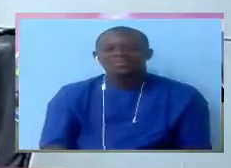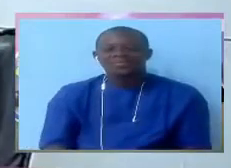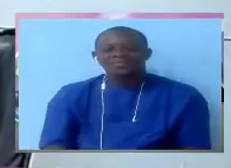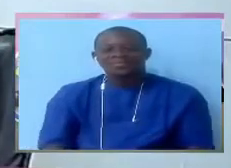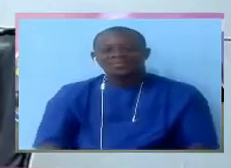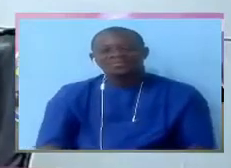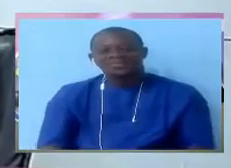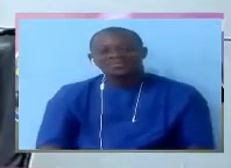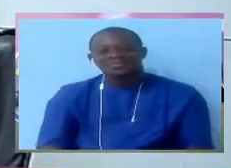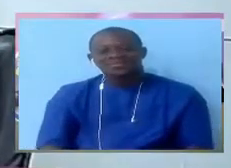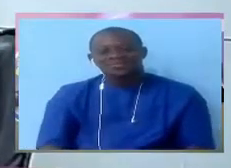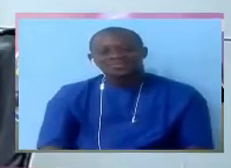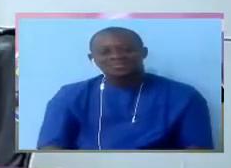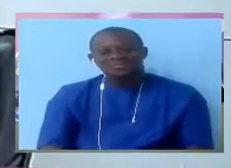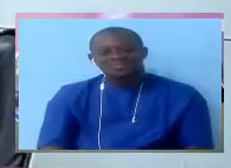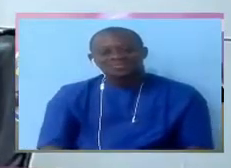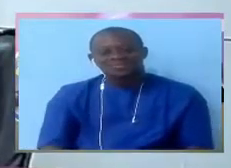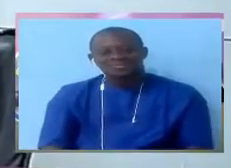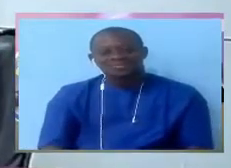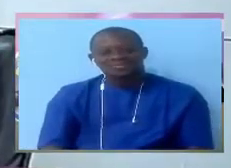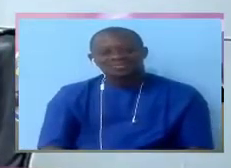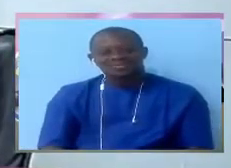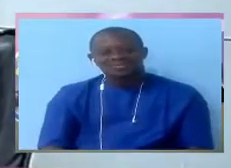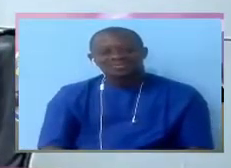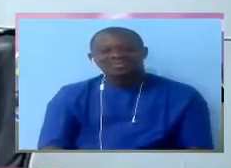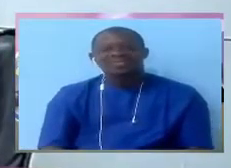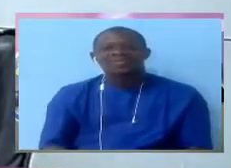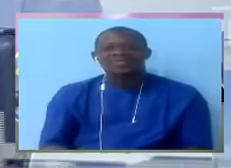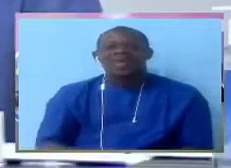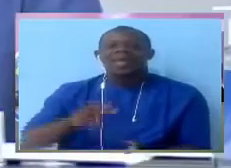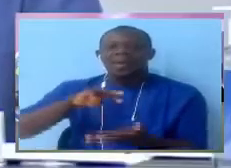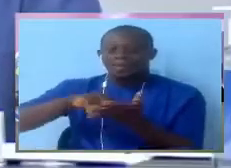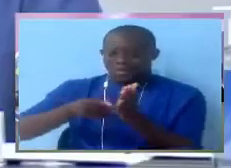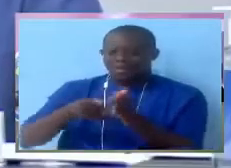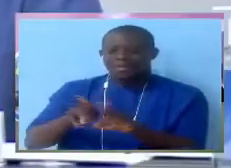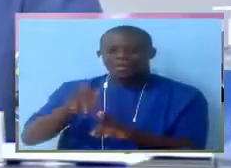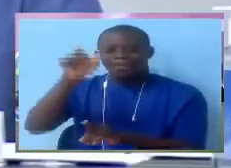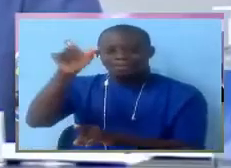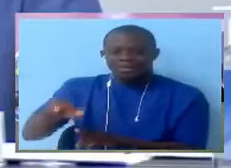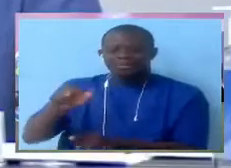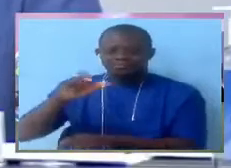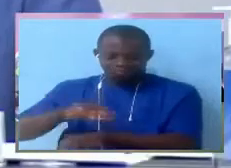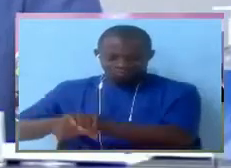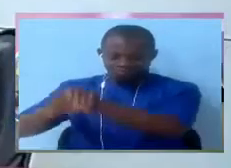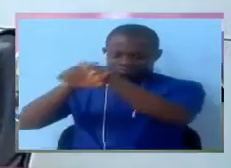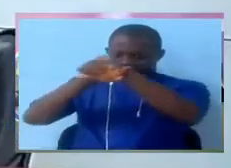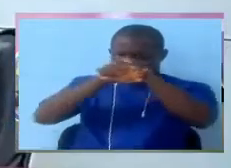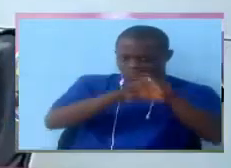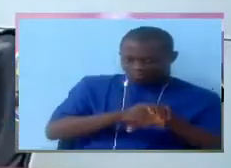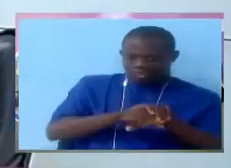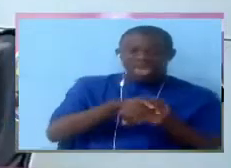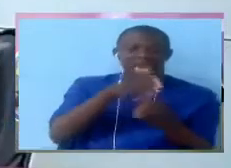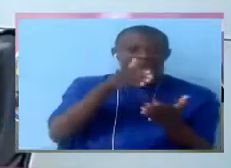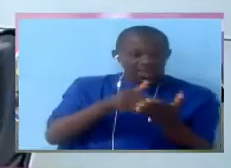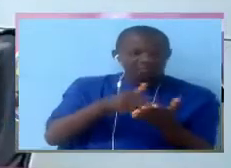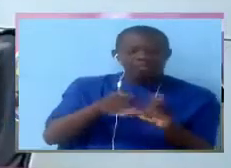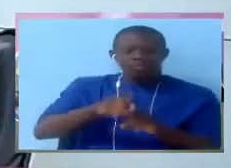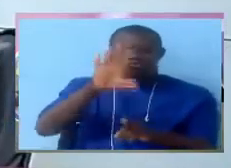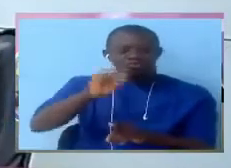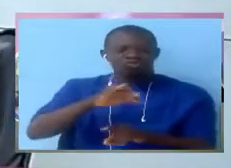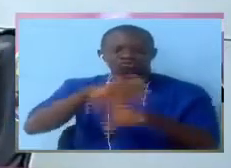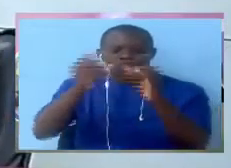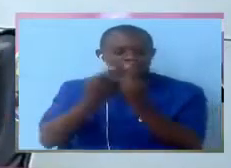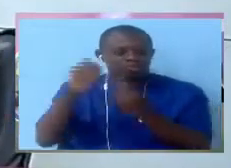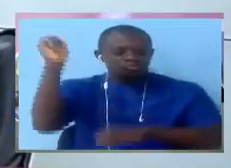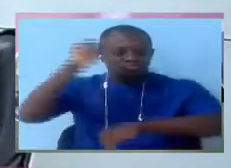amna ci ku lu nekk lo xamni dal kenn du xam dinañ ko tek mbugal gu metti so metti wut. Waaw, te soo mutu dina ko fa kenn du